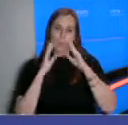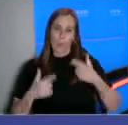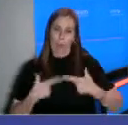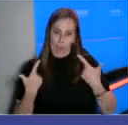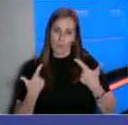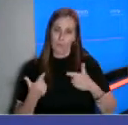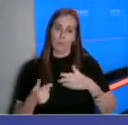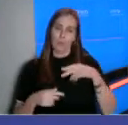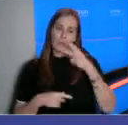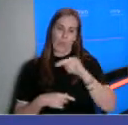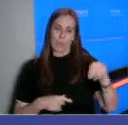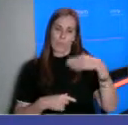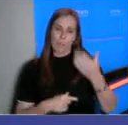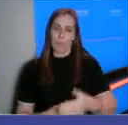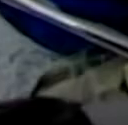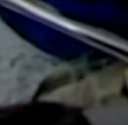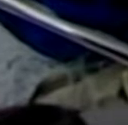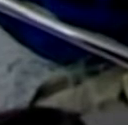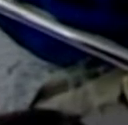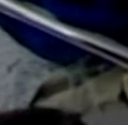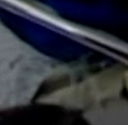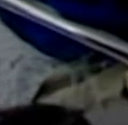לייב. מעברון ואנחנו לנושא הבא.